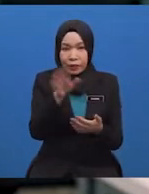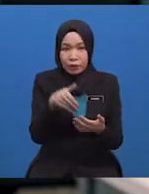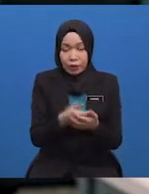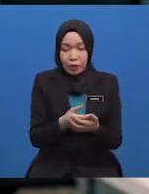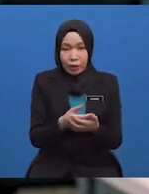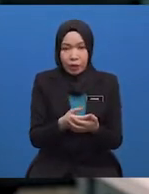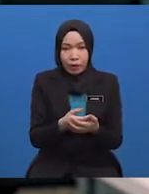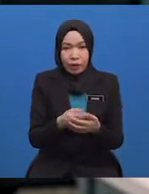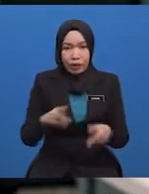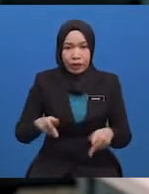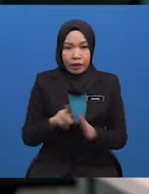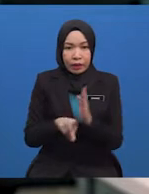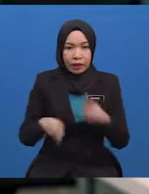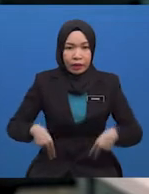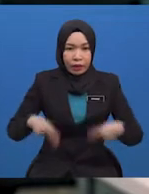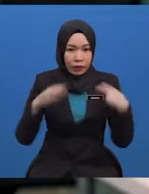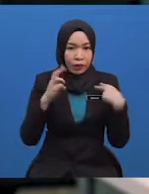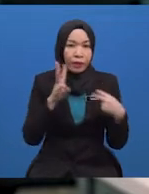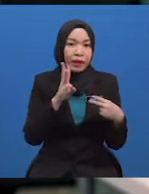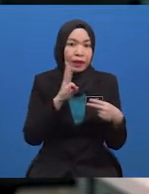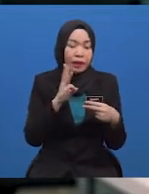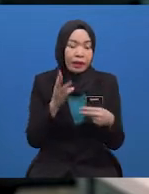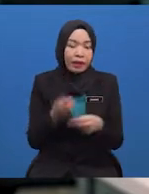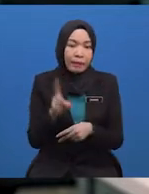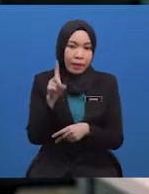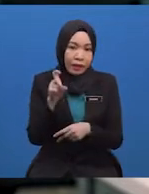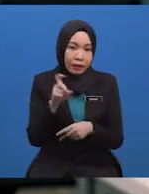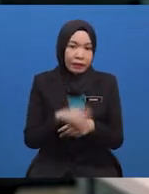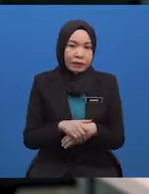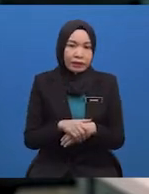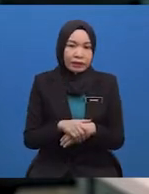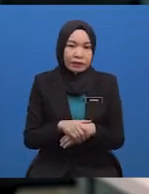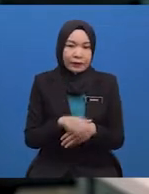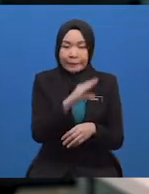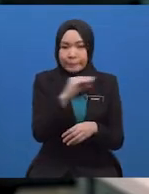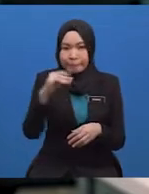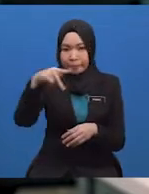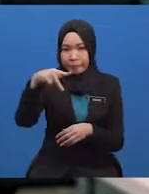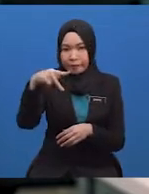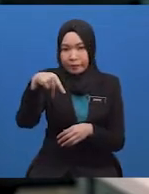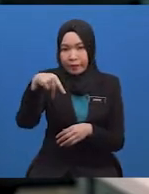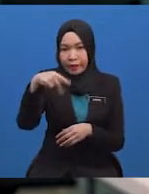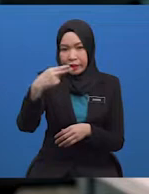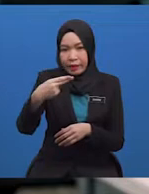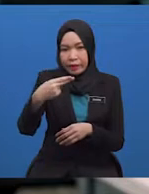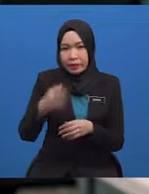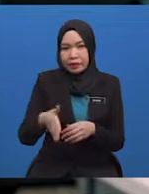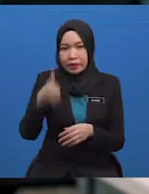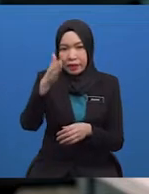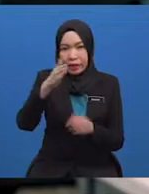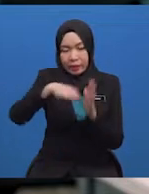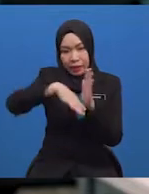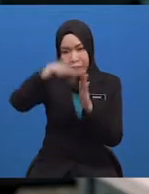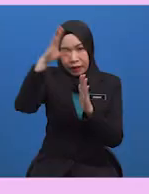sungai akan menyebabkan nilai keasidan atau pH sumber air meningkat dan